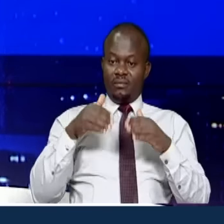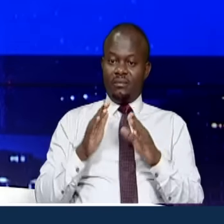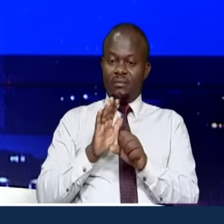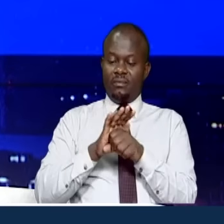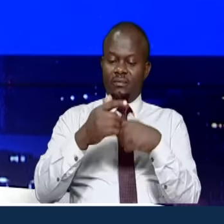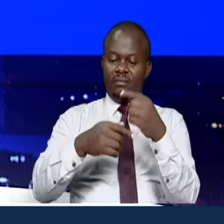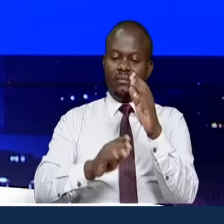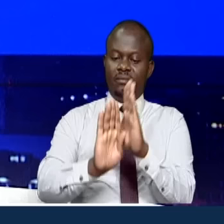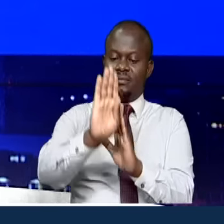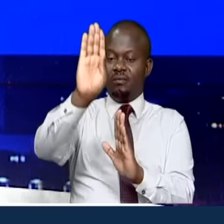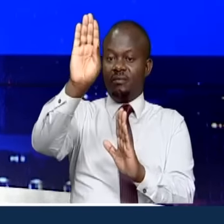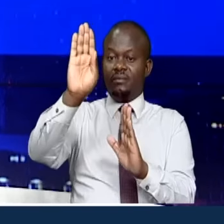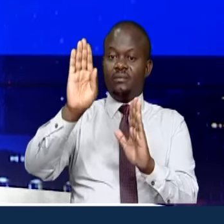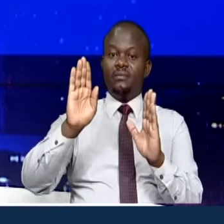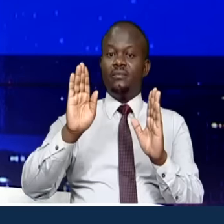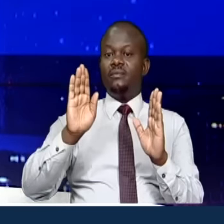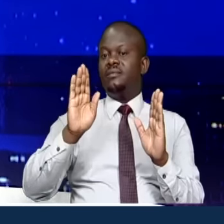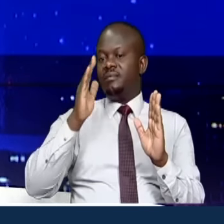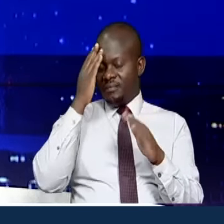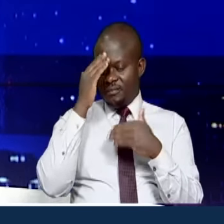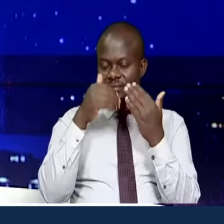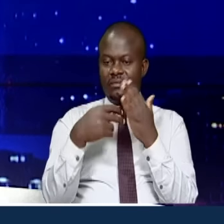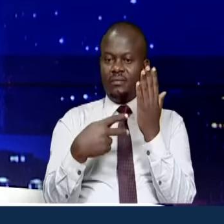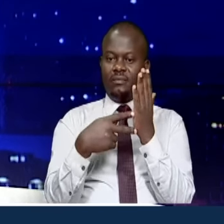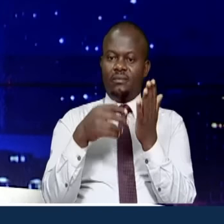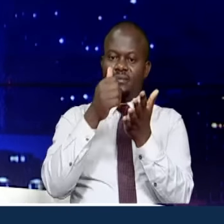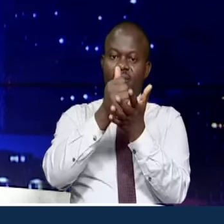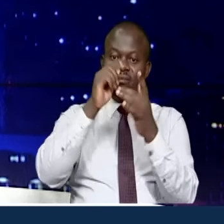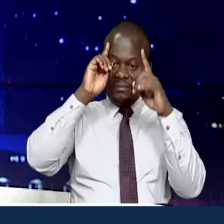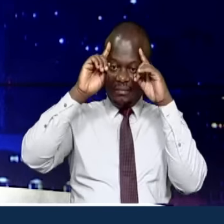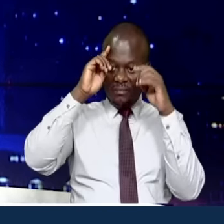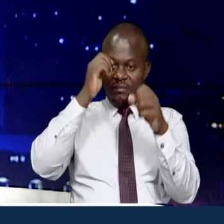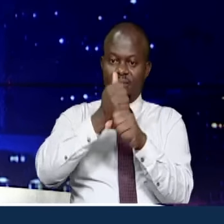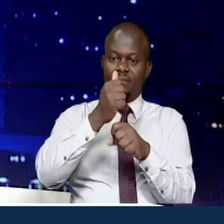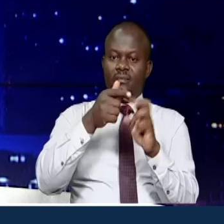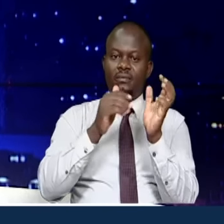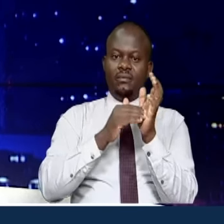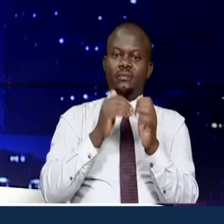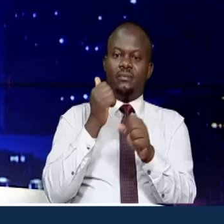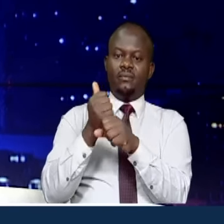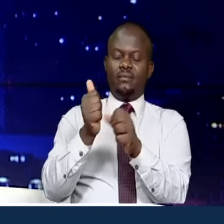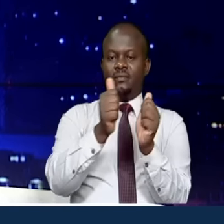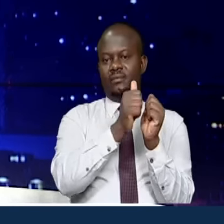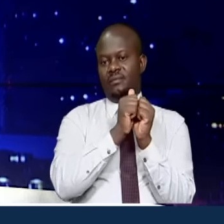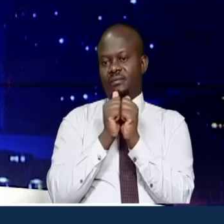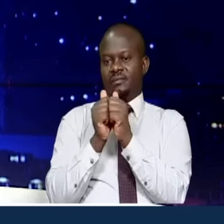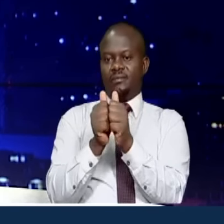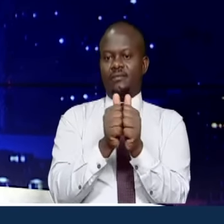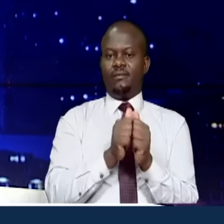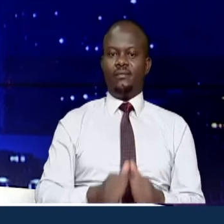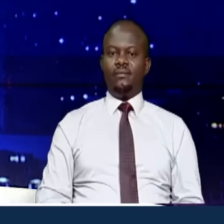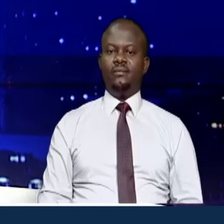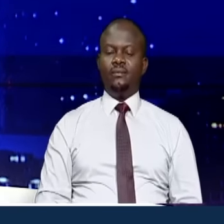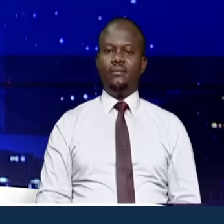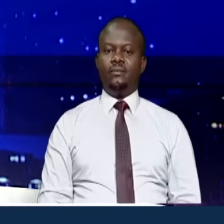y'iterambere babikesha imyuga yabafashije kwihangira imirimo ndetse no gukorera hamwe. Turabibwirwa na Robert